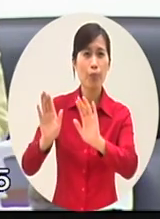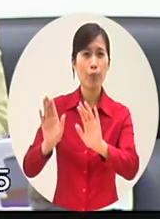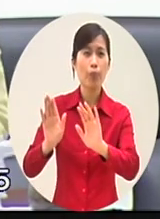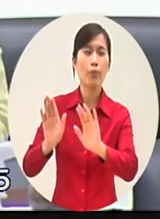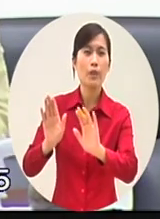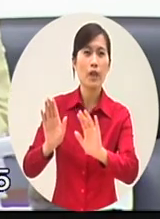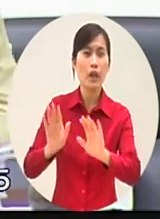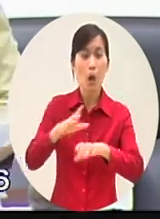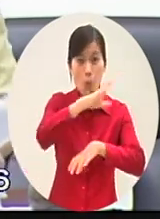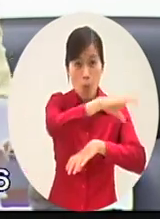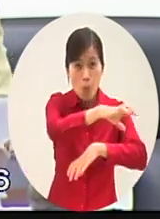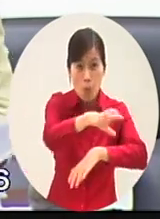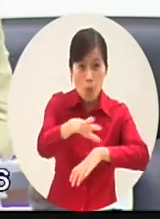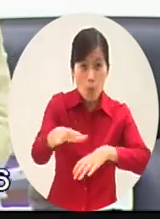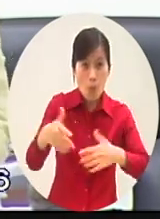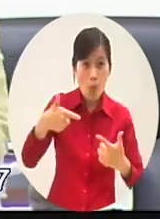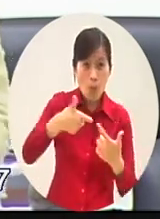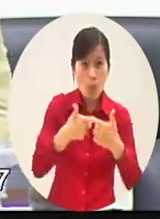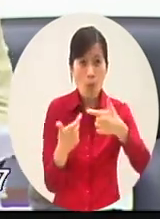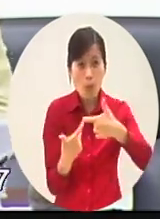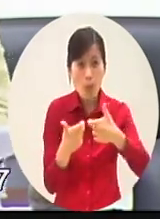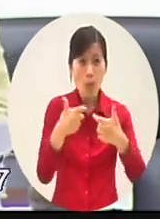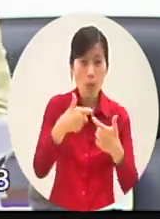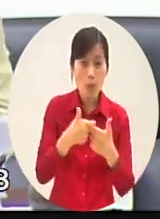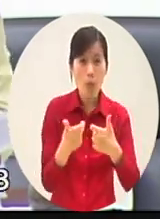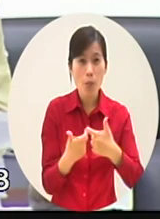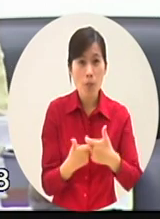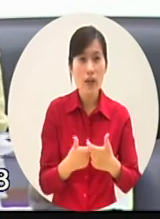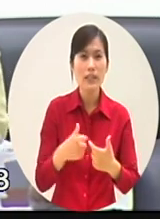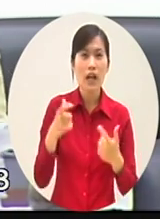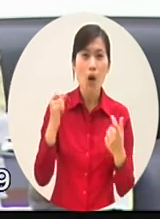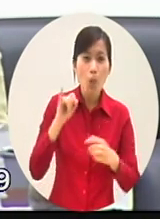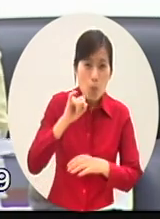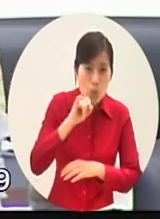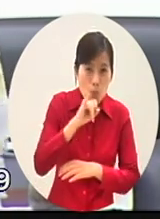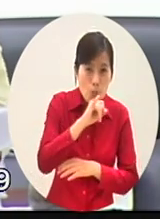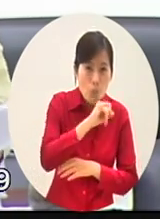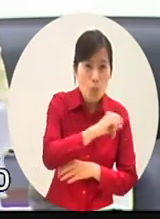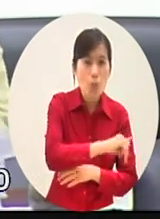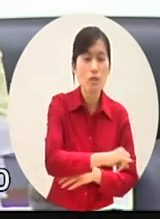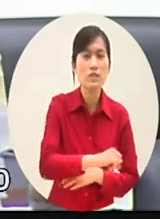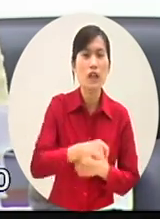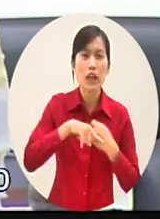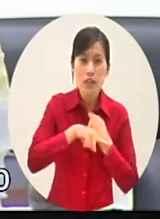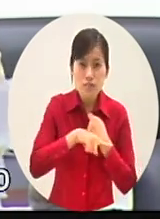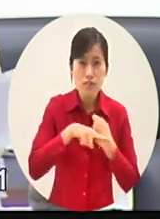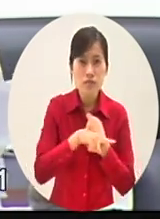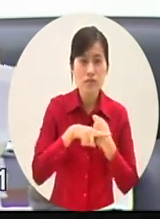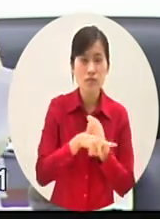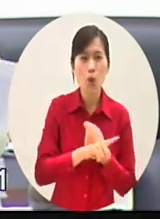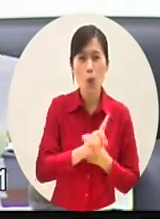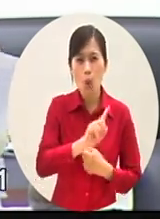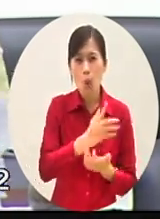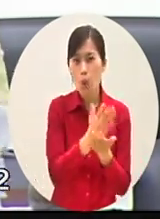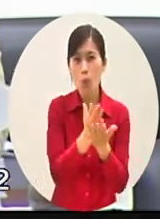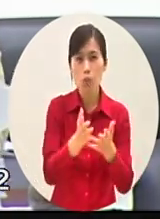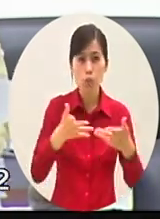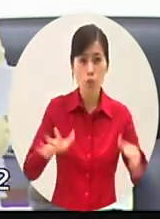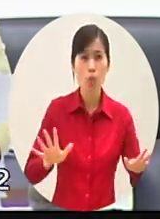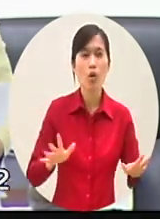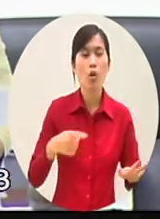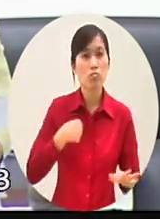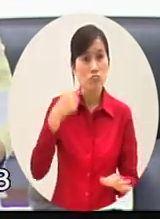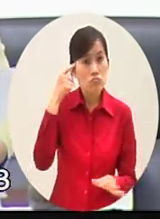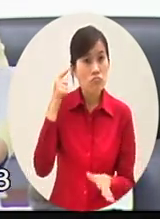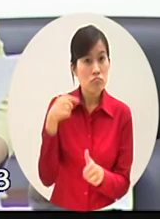境共生，所以他有昆虫的探险营，什么的探险营都有。所以我在想我们的教育局长对这个区